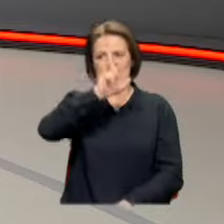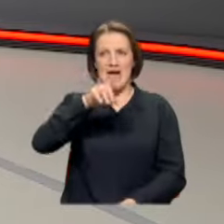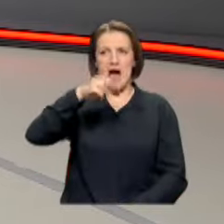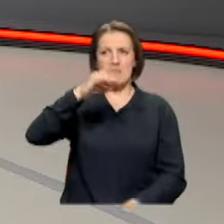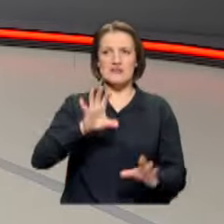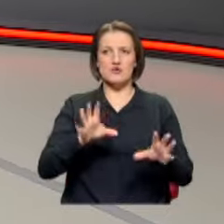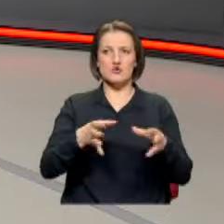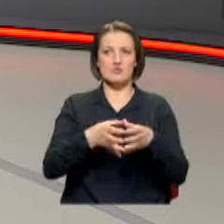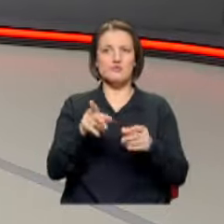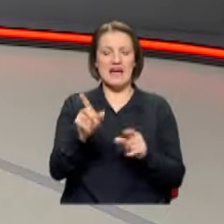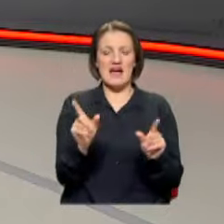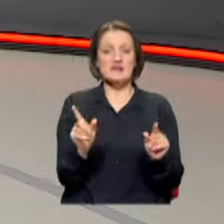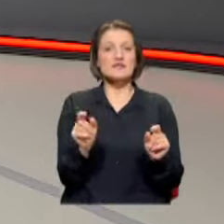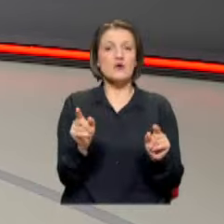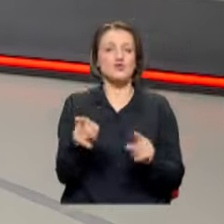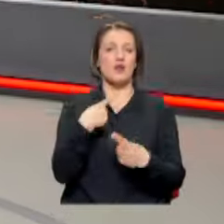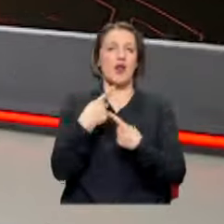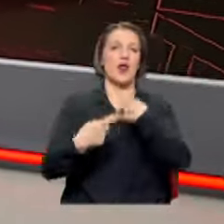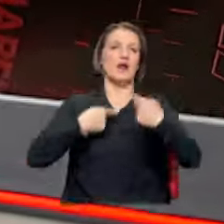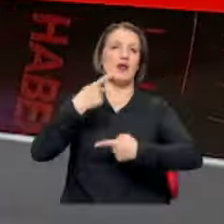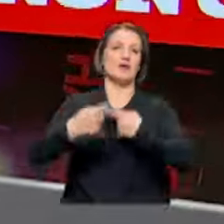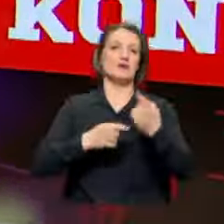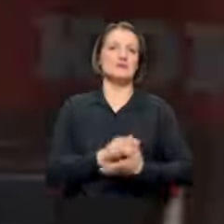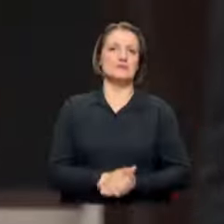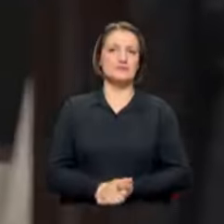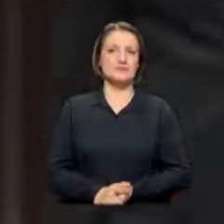grubundaki İstakozu konuşuyor.